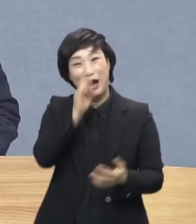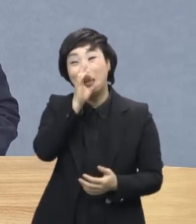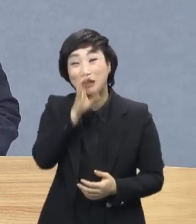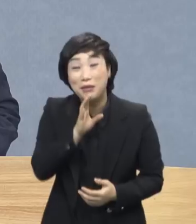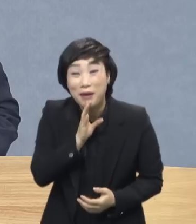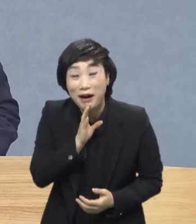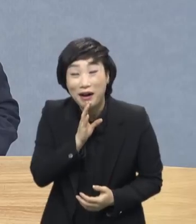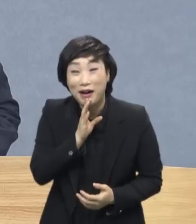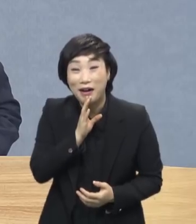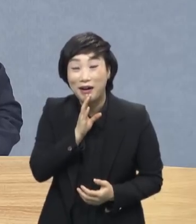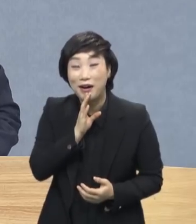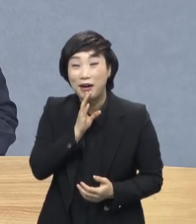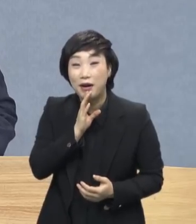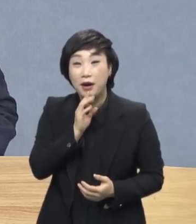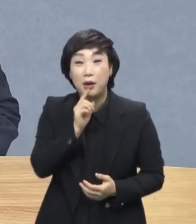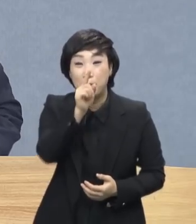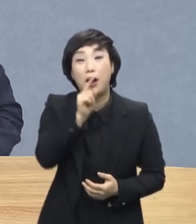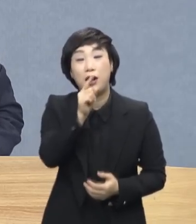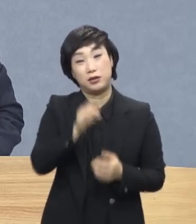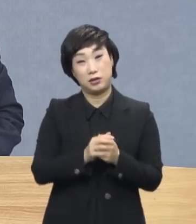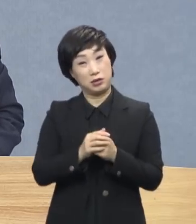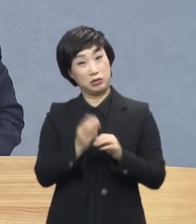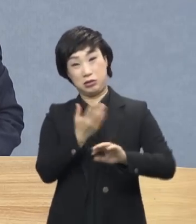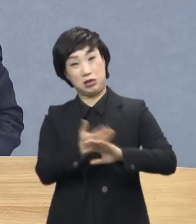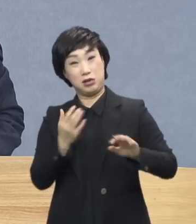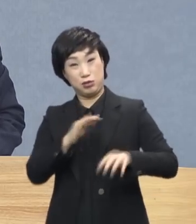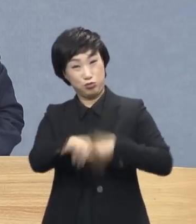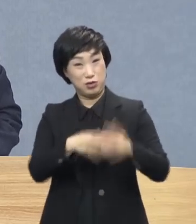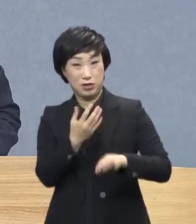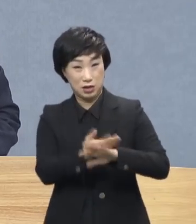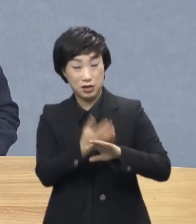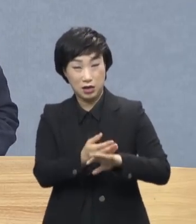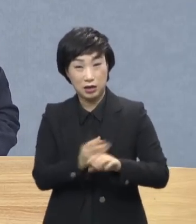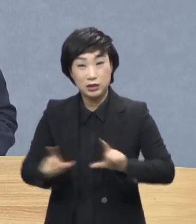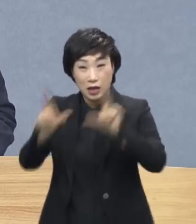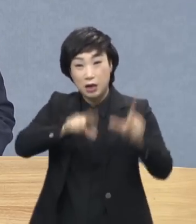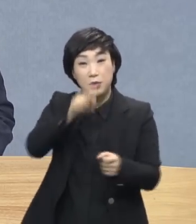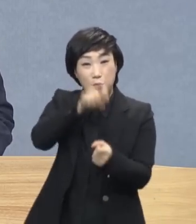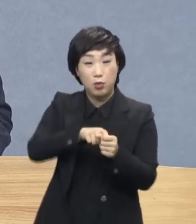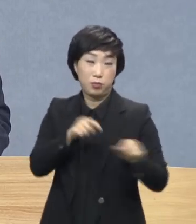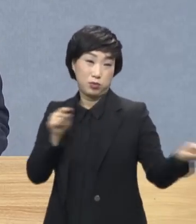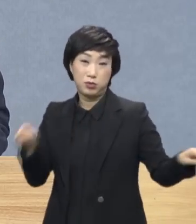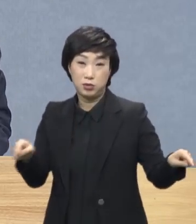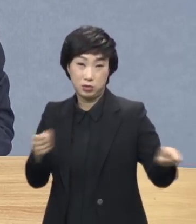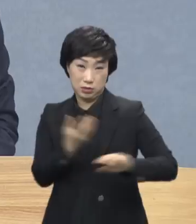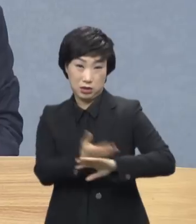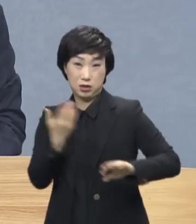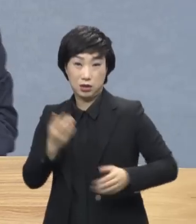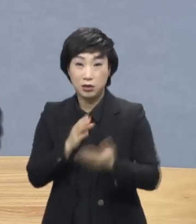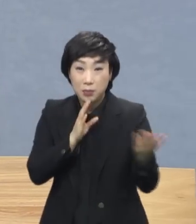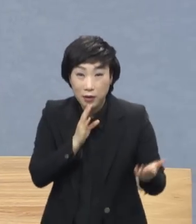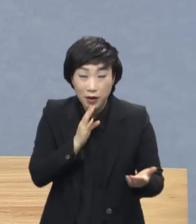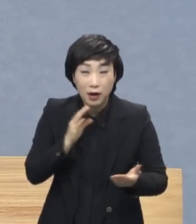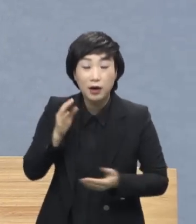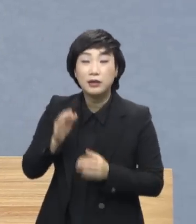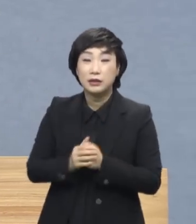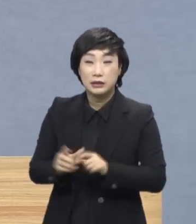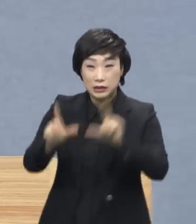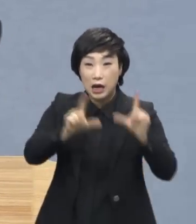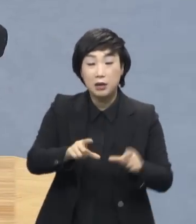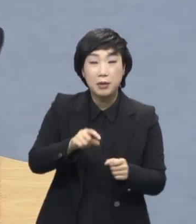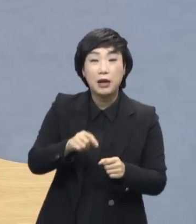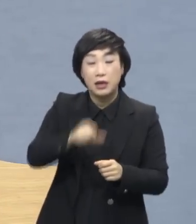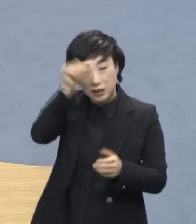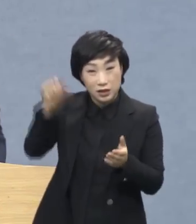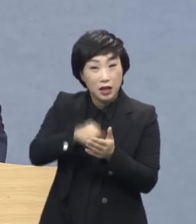없지. 언어가 틀려. 목표가, 삶의 목표가 틀려. 그 사람의 삶의 가치가